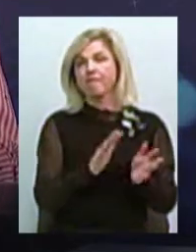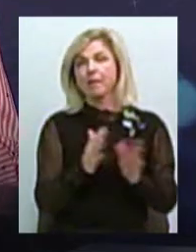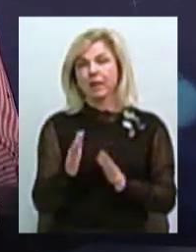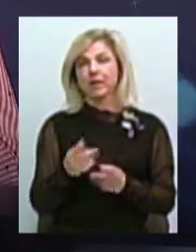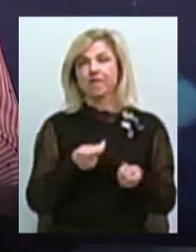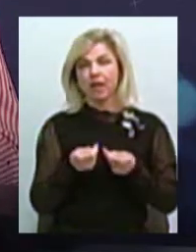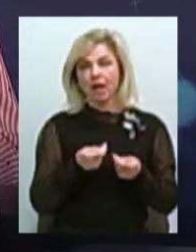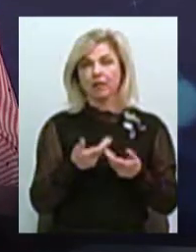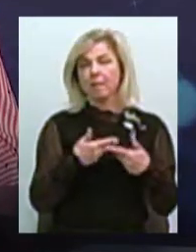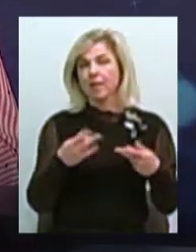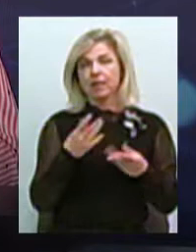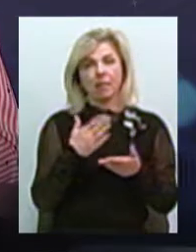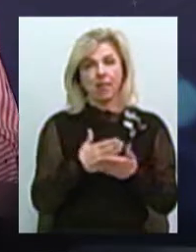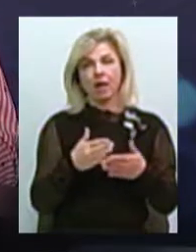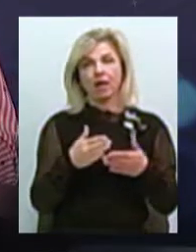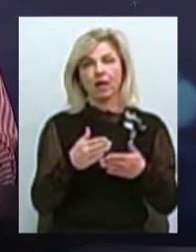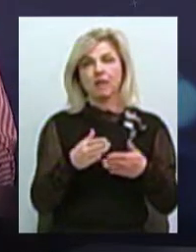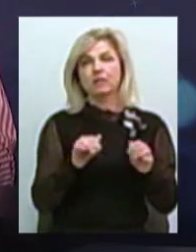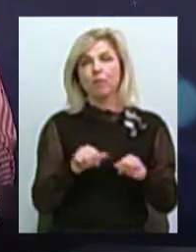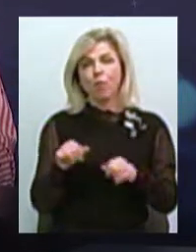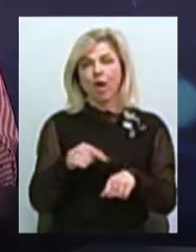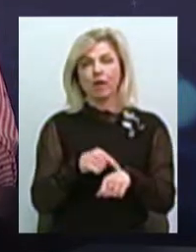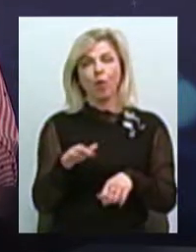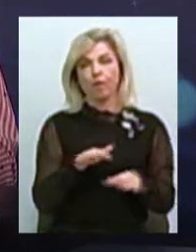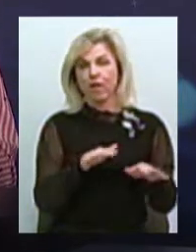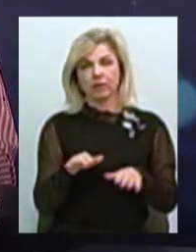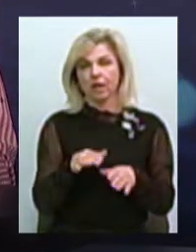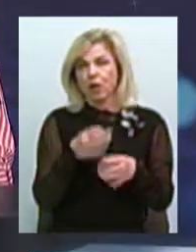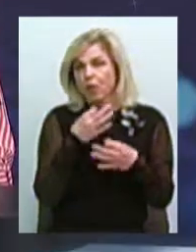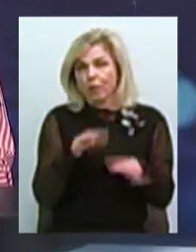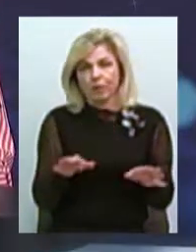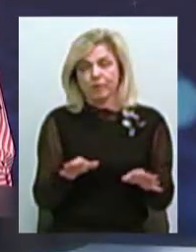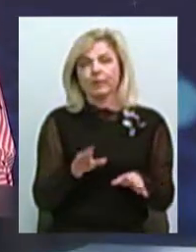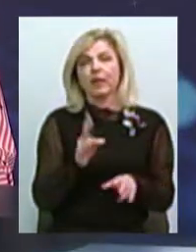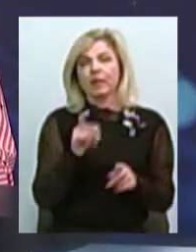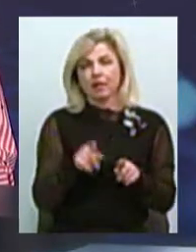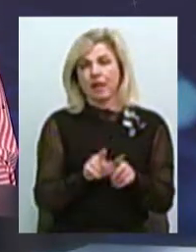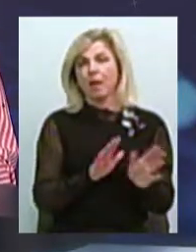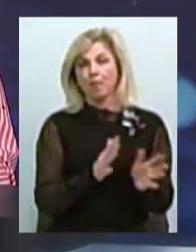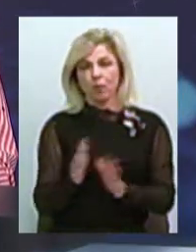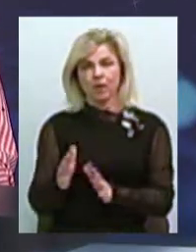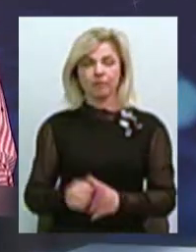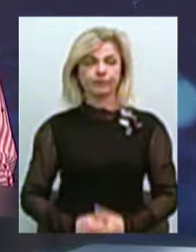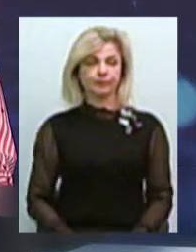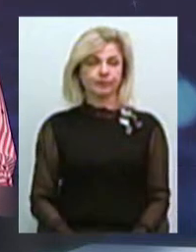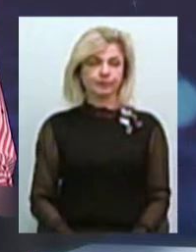ми не мали змоги відреагувати будь-яким чином на такі події.